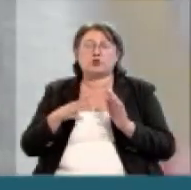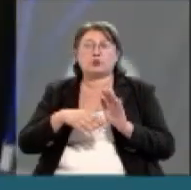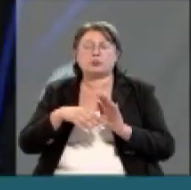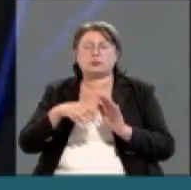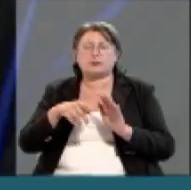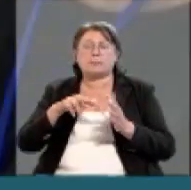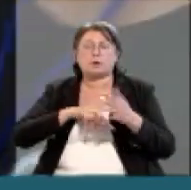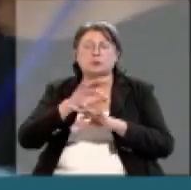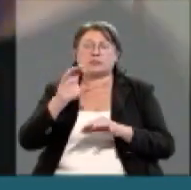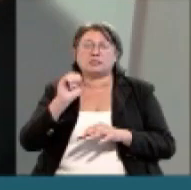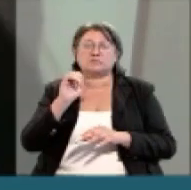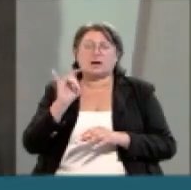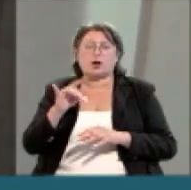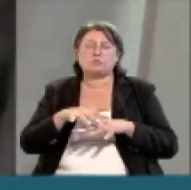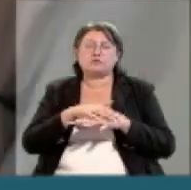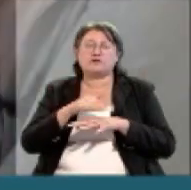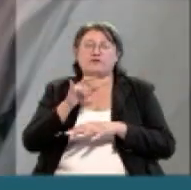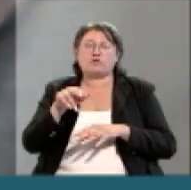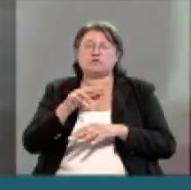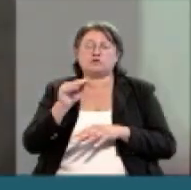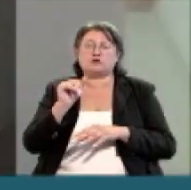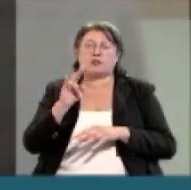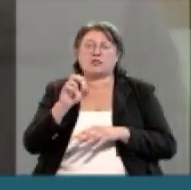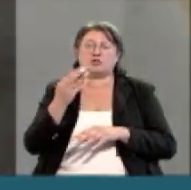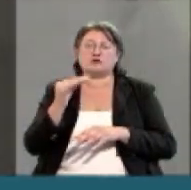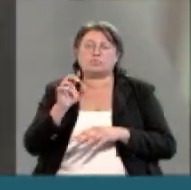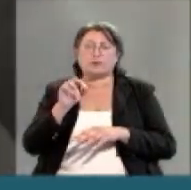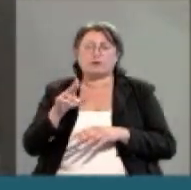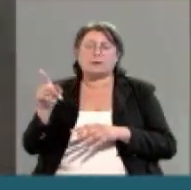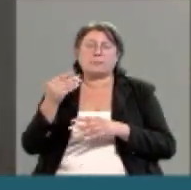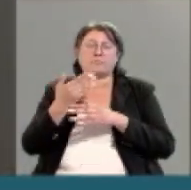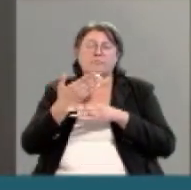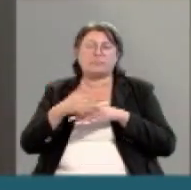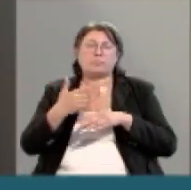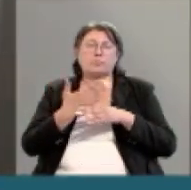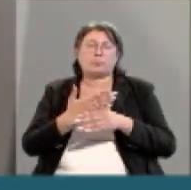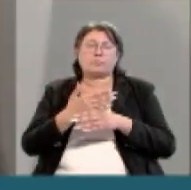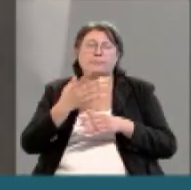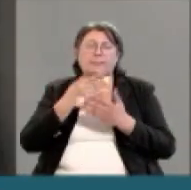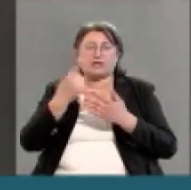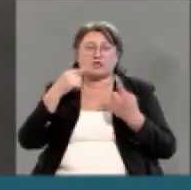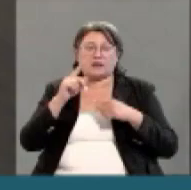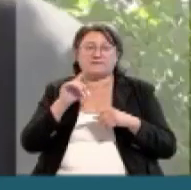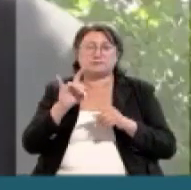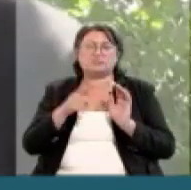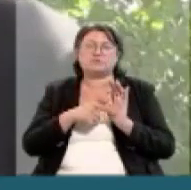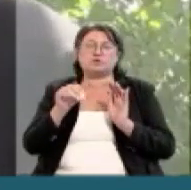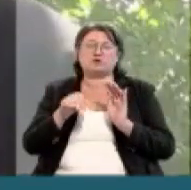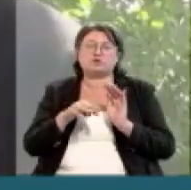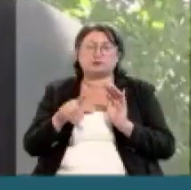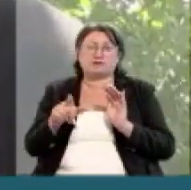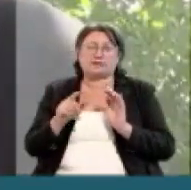жобасы. Жанашыр Бол қоғамдық қоры өз ойларын жүзеге асыруға 700 мың теңге көлемінде қаржылай қолдауға ие болды.